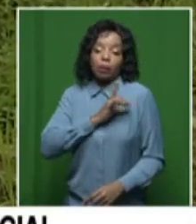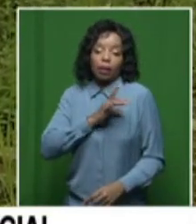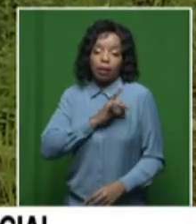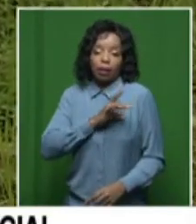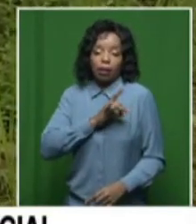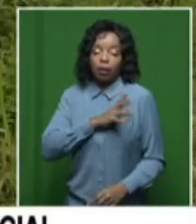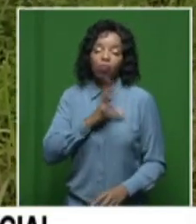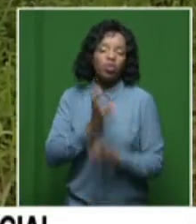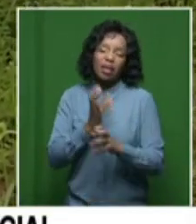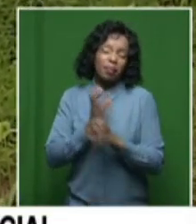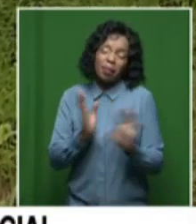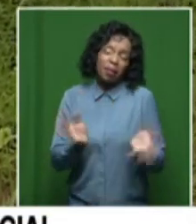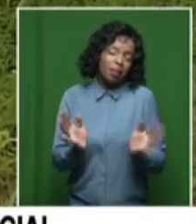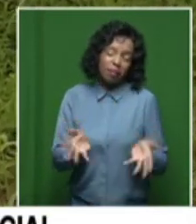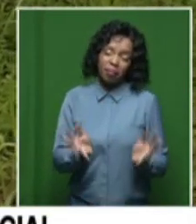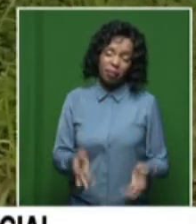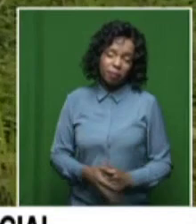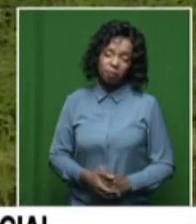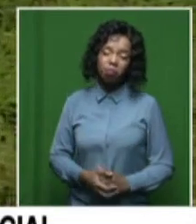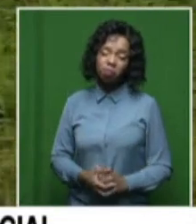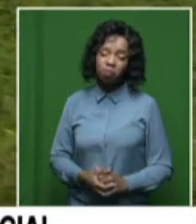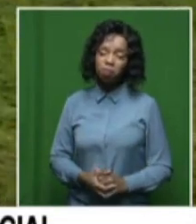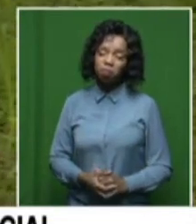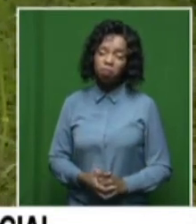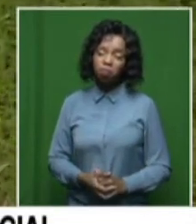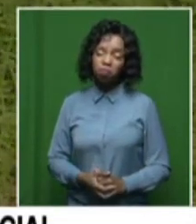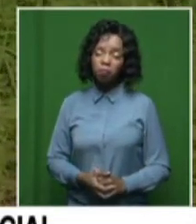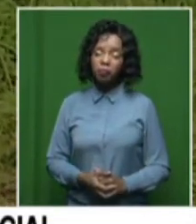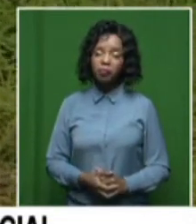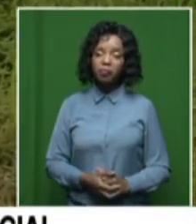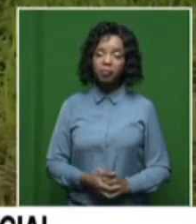kunzima nje lokho engakusho sisi, kunzima.